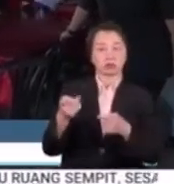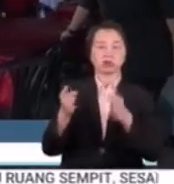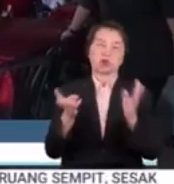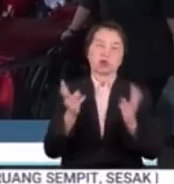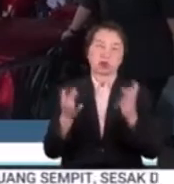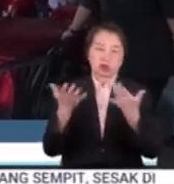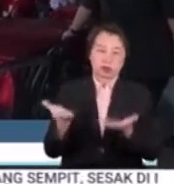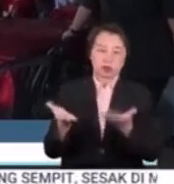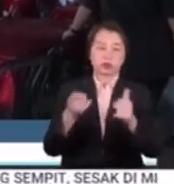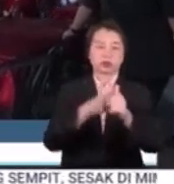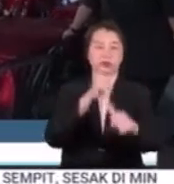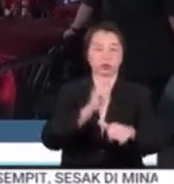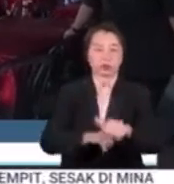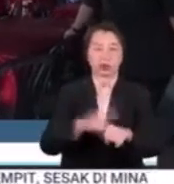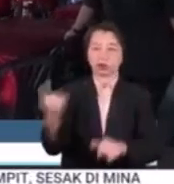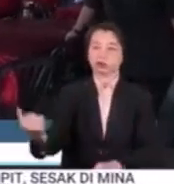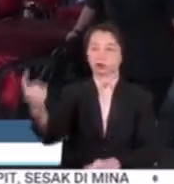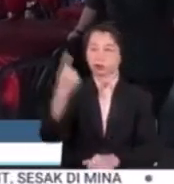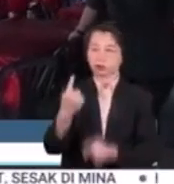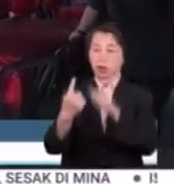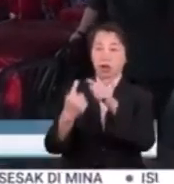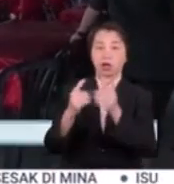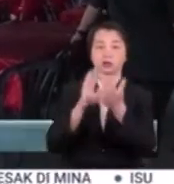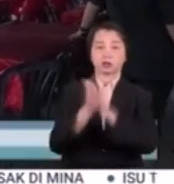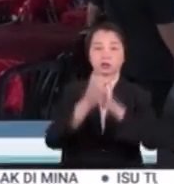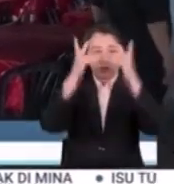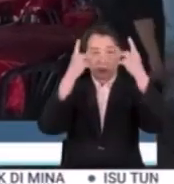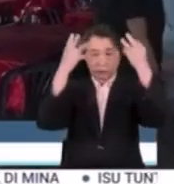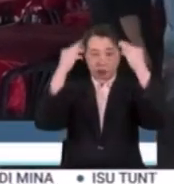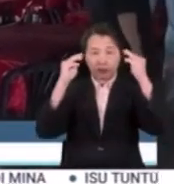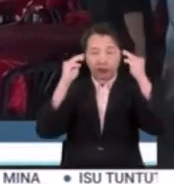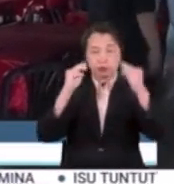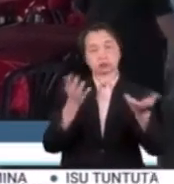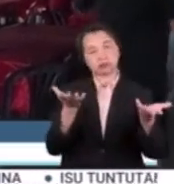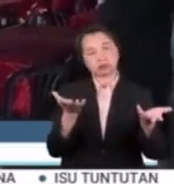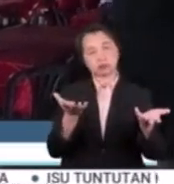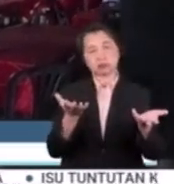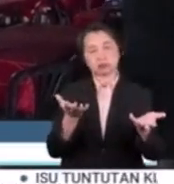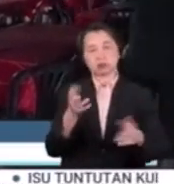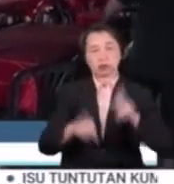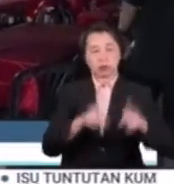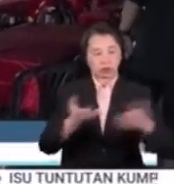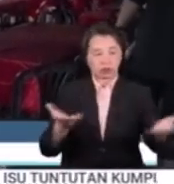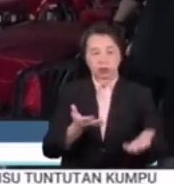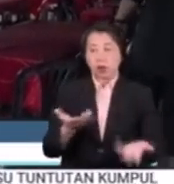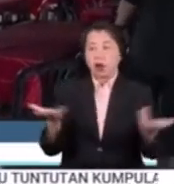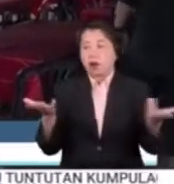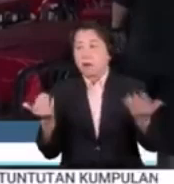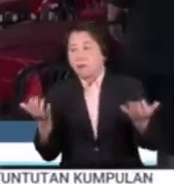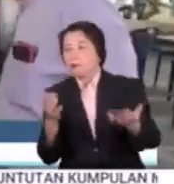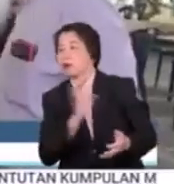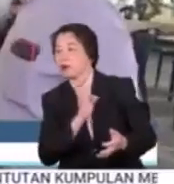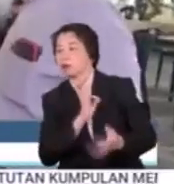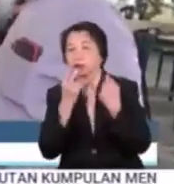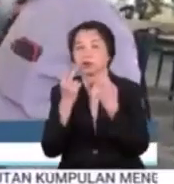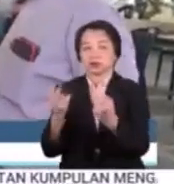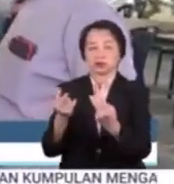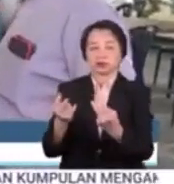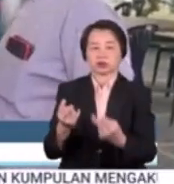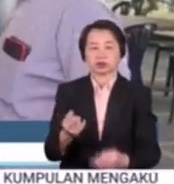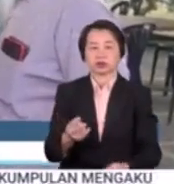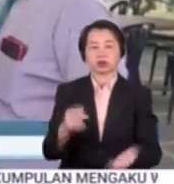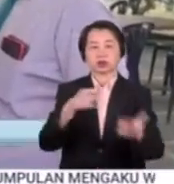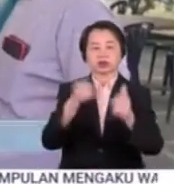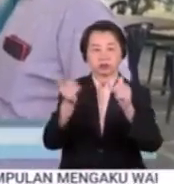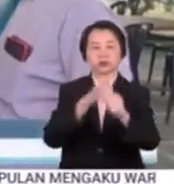walaupun inilah pertama kali selepas dia diangkat sebagai Perdana Menteri. Jadi penduduk sini banyak teruja lah dengan kedatangannya. Dan teruja, ini